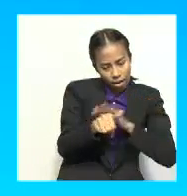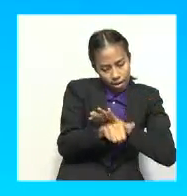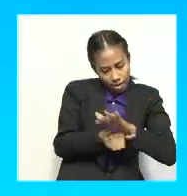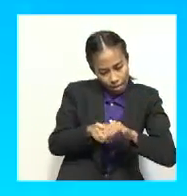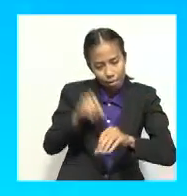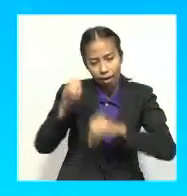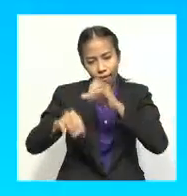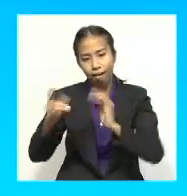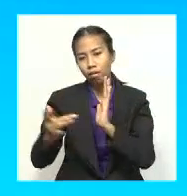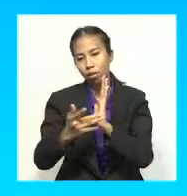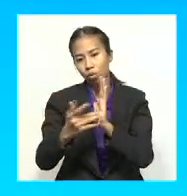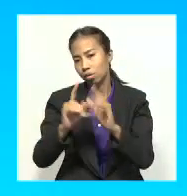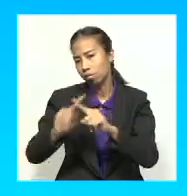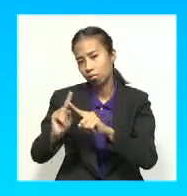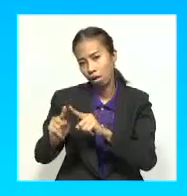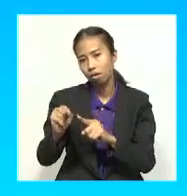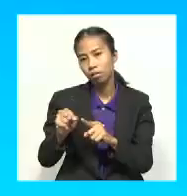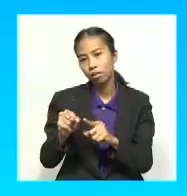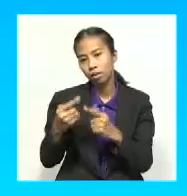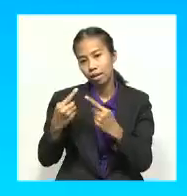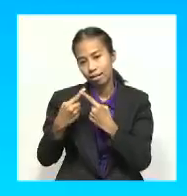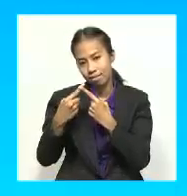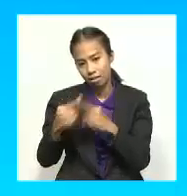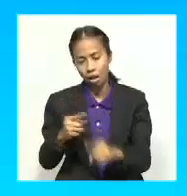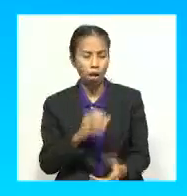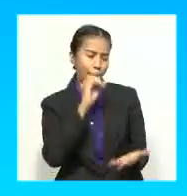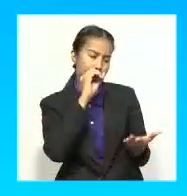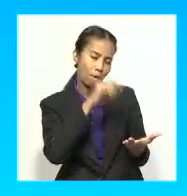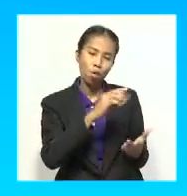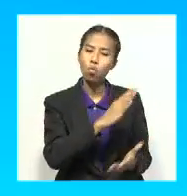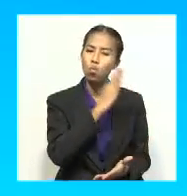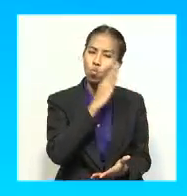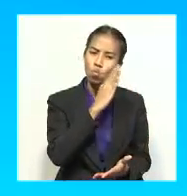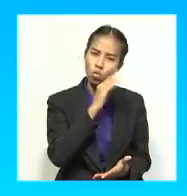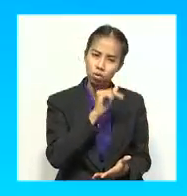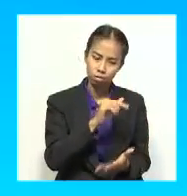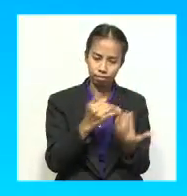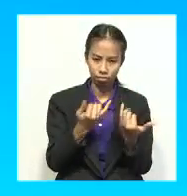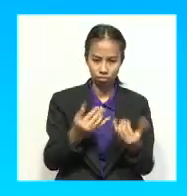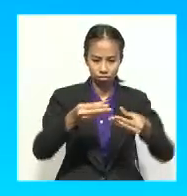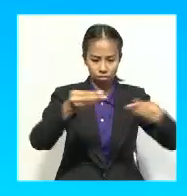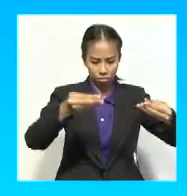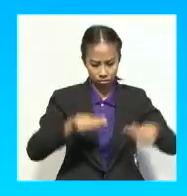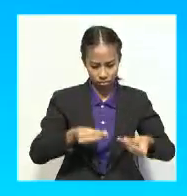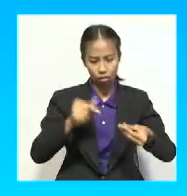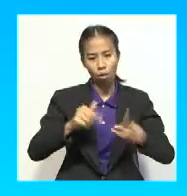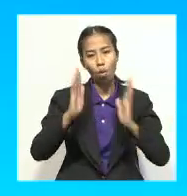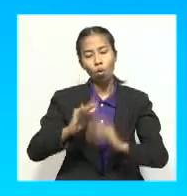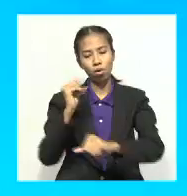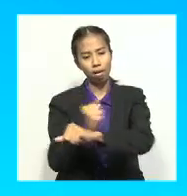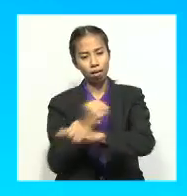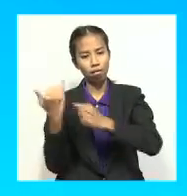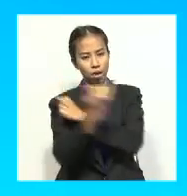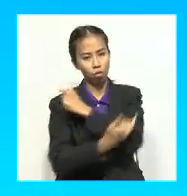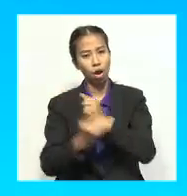อบนำขยะอิเล็กทรอนิกส์นะครับโดยมีการสำแดงเท็จในเครือข่ายจากการตรวจสอบนะครับพบว่ามีแรงงานต่างด้าว4คนมีคนไทย